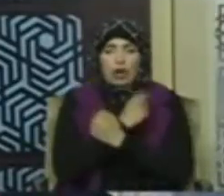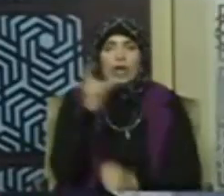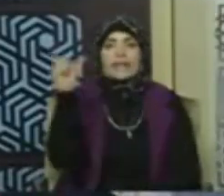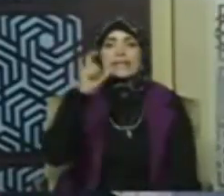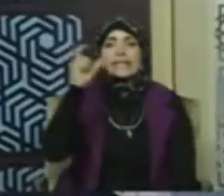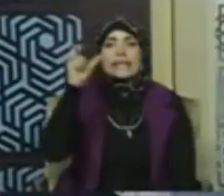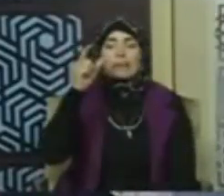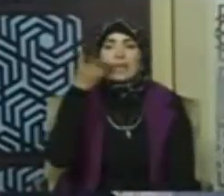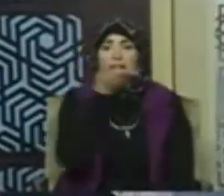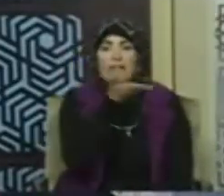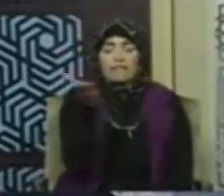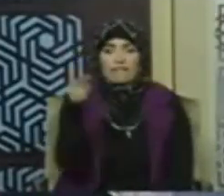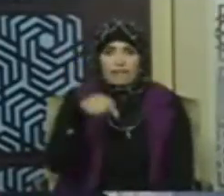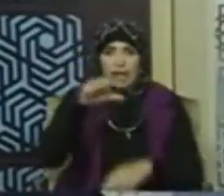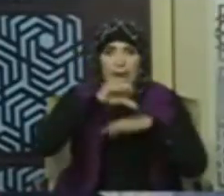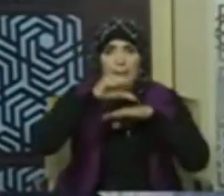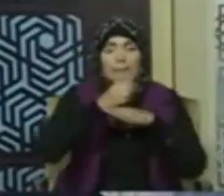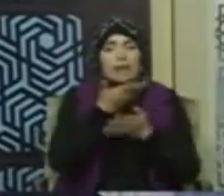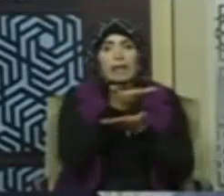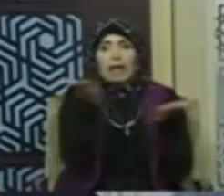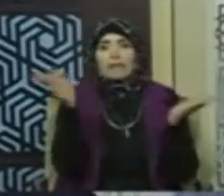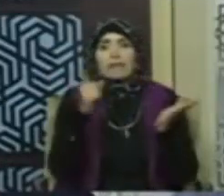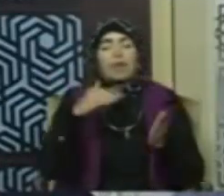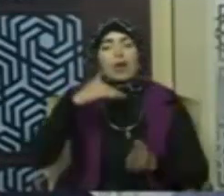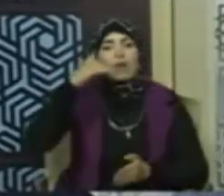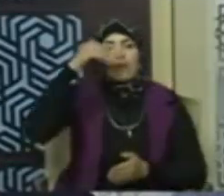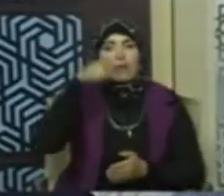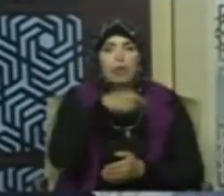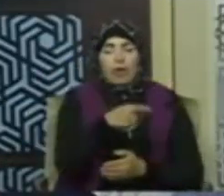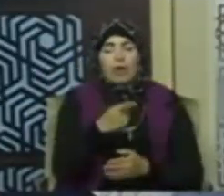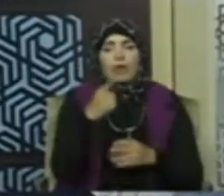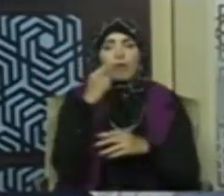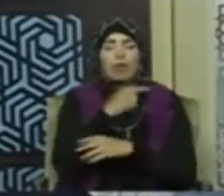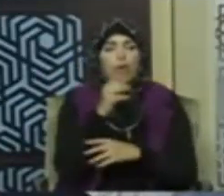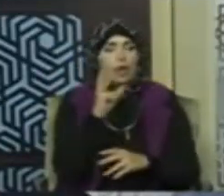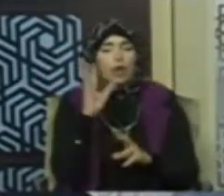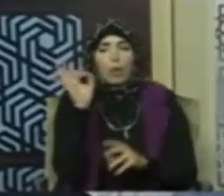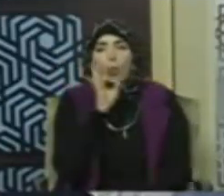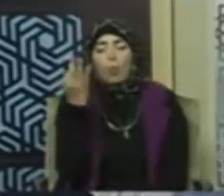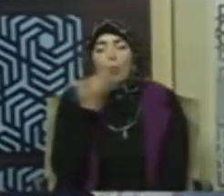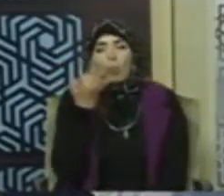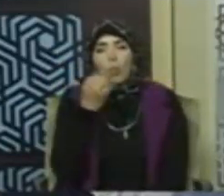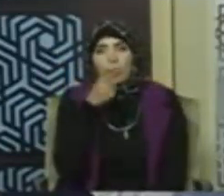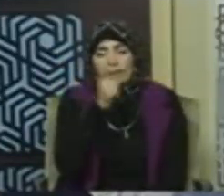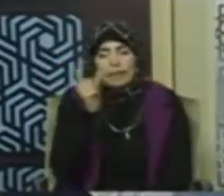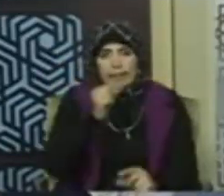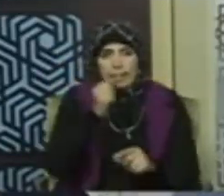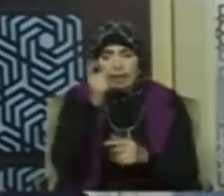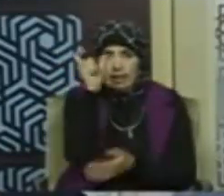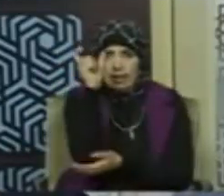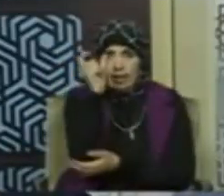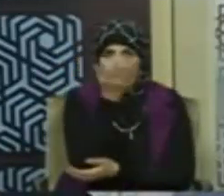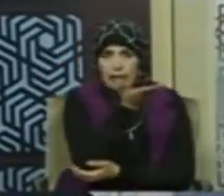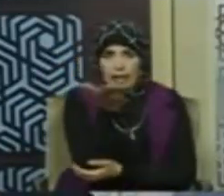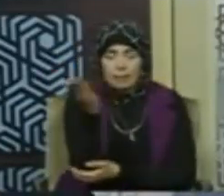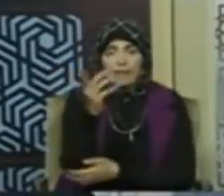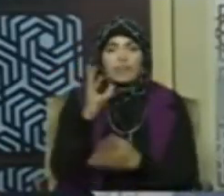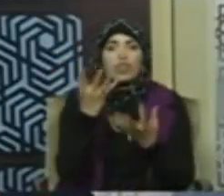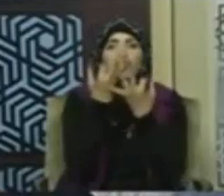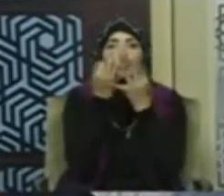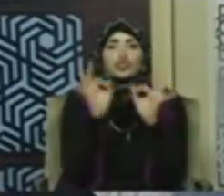الراقي المتفرد في بنائه وهندسته بسعته